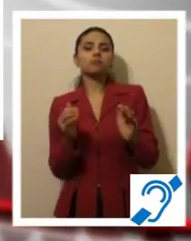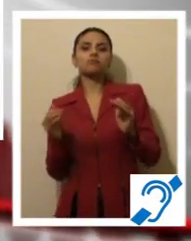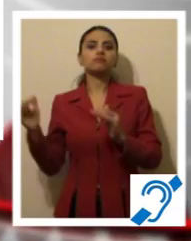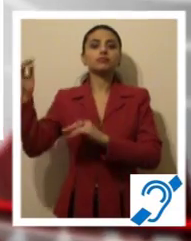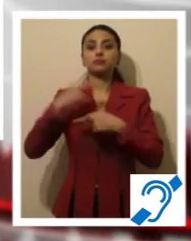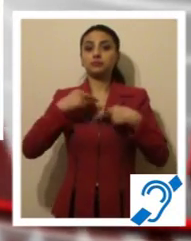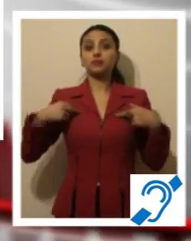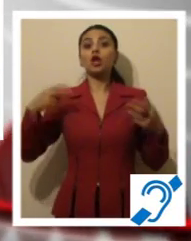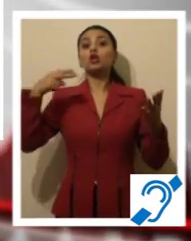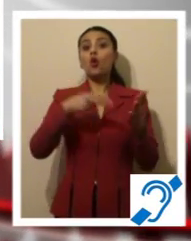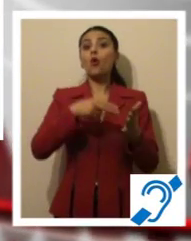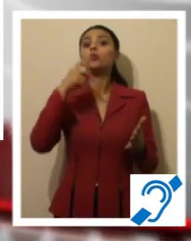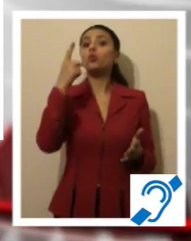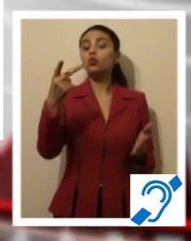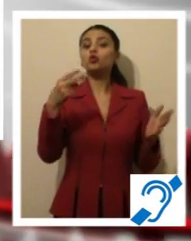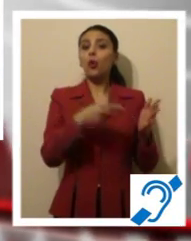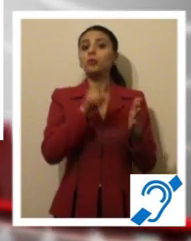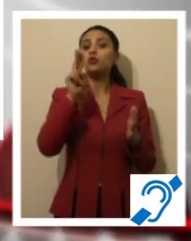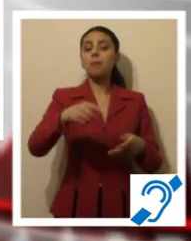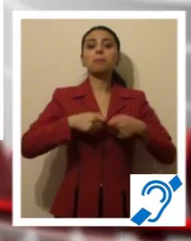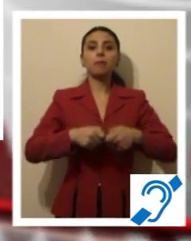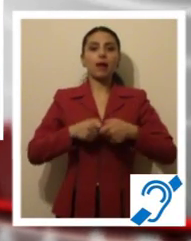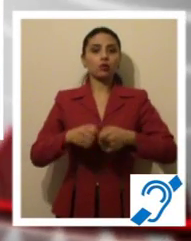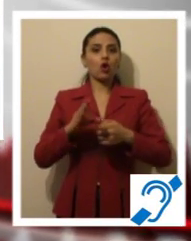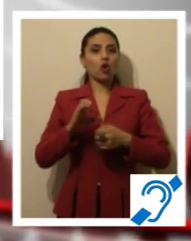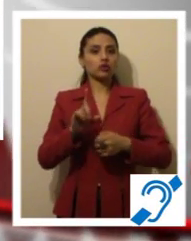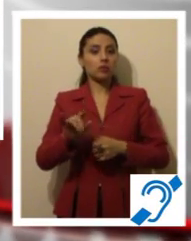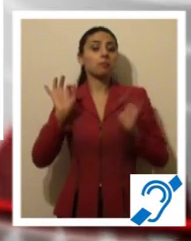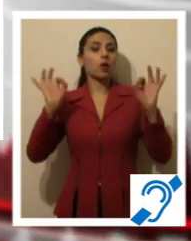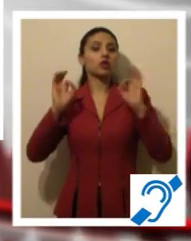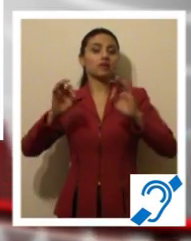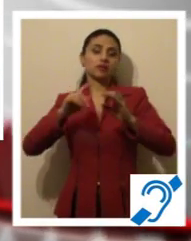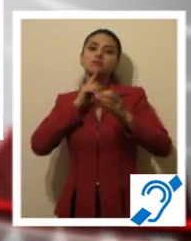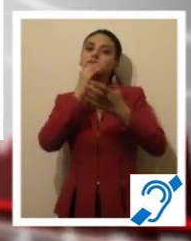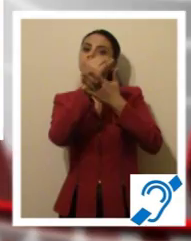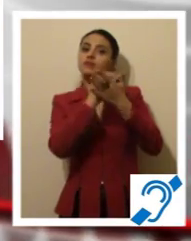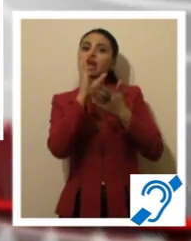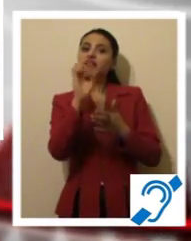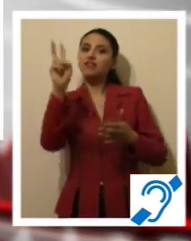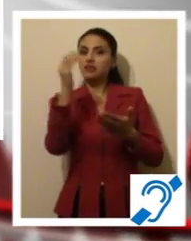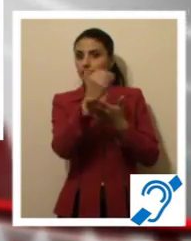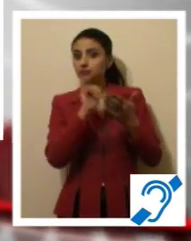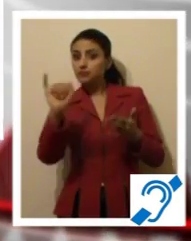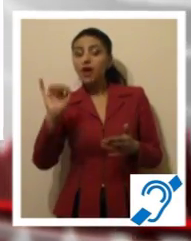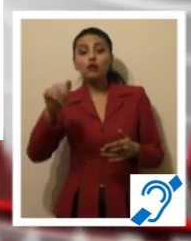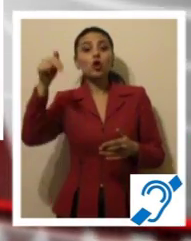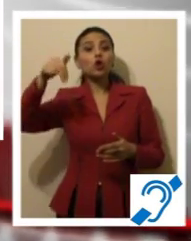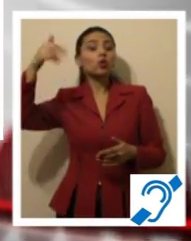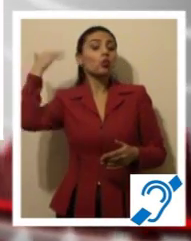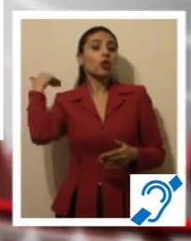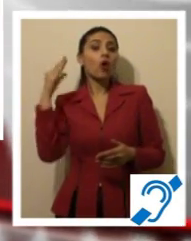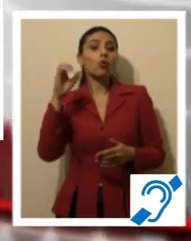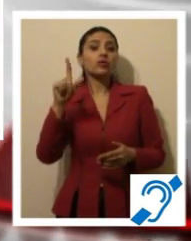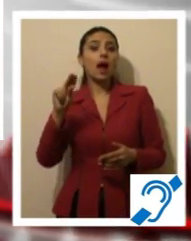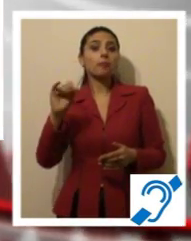perioada 2001-2002, membru al Consiliului. Potrivit CV-ului său, judecătorul a activat în iunie-decembrie 2004 la Curtea de Apel București,